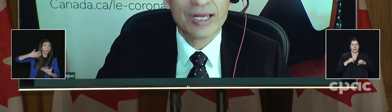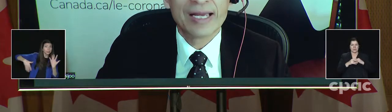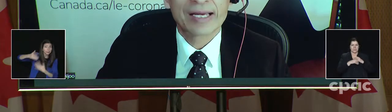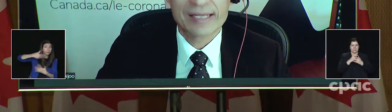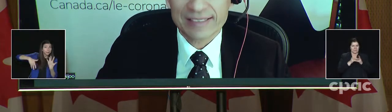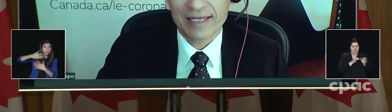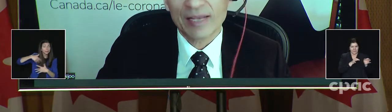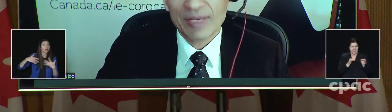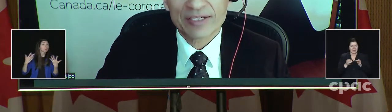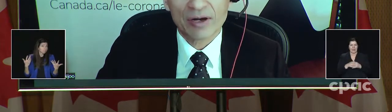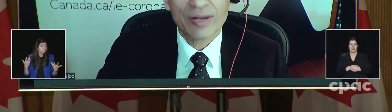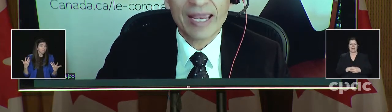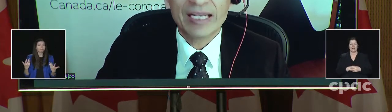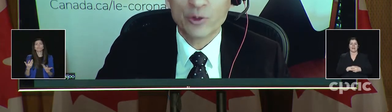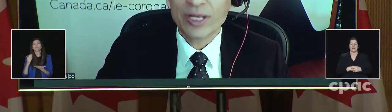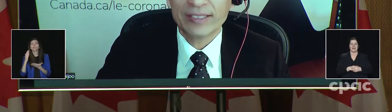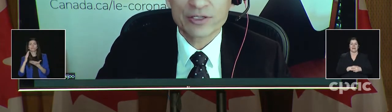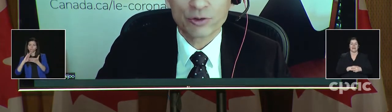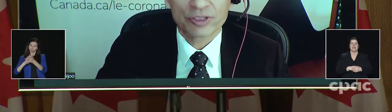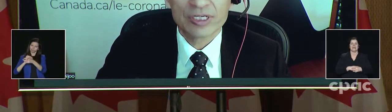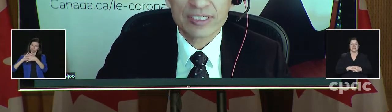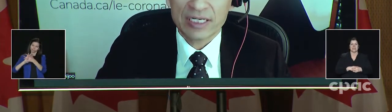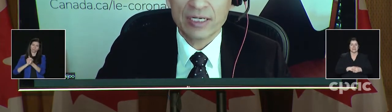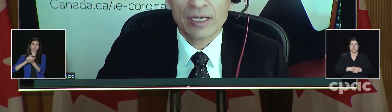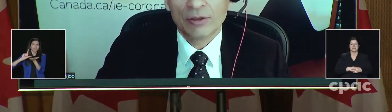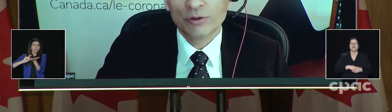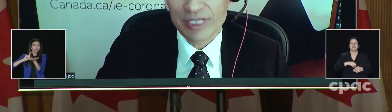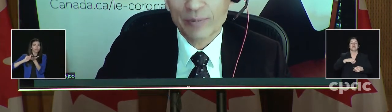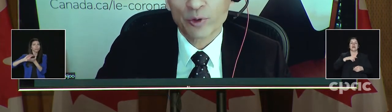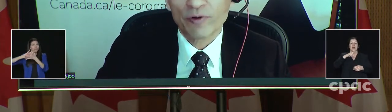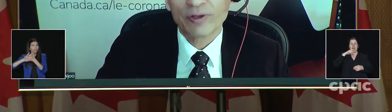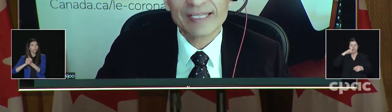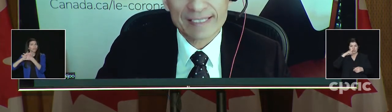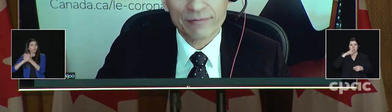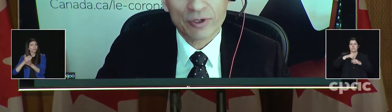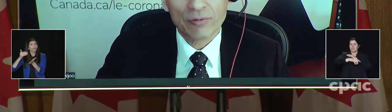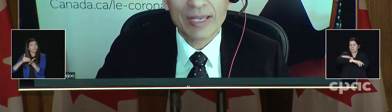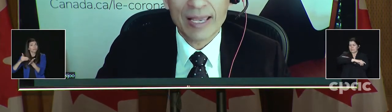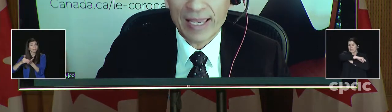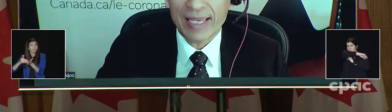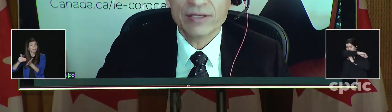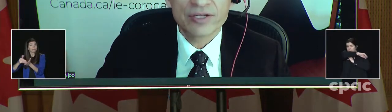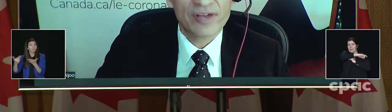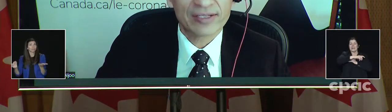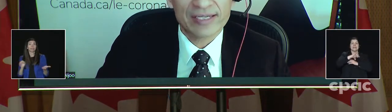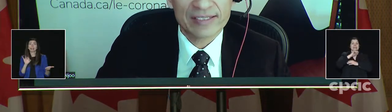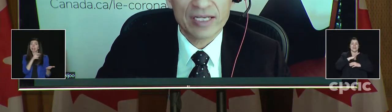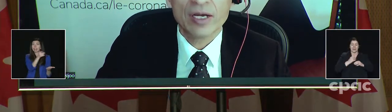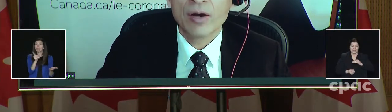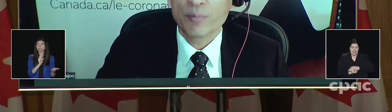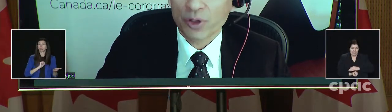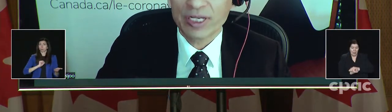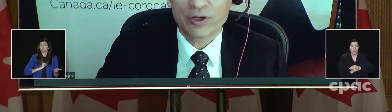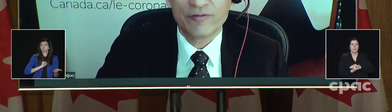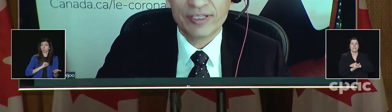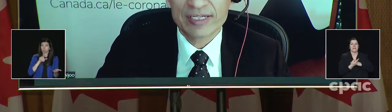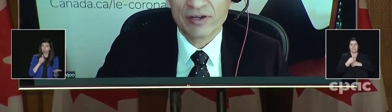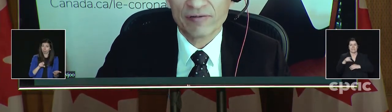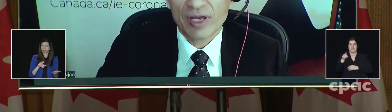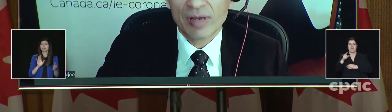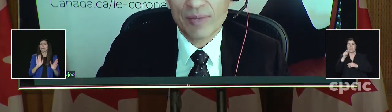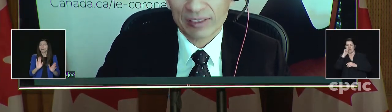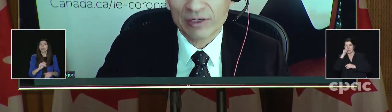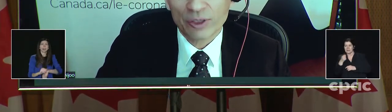toux, rester à la maison et loin des autres si nous éprouvons des symptômes et se faire tester pour la